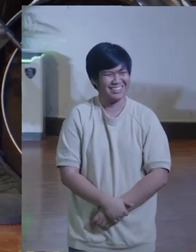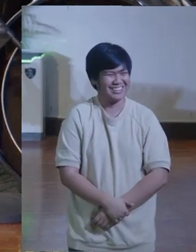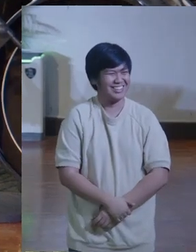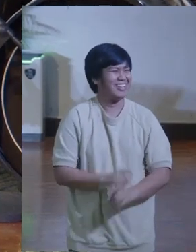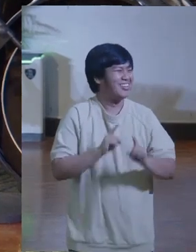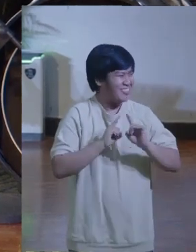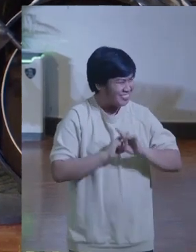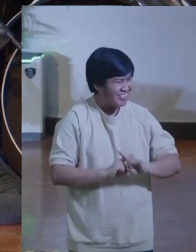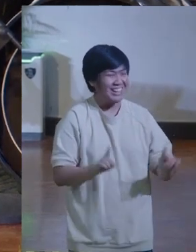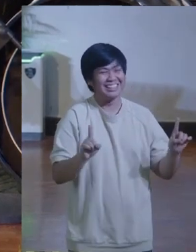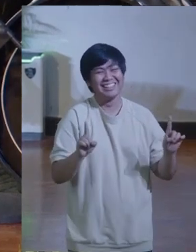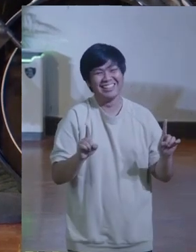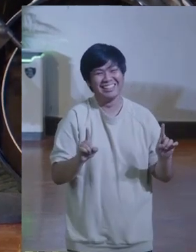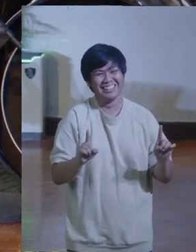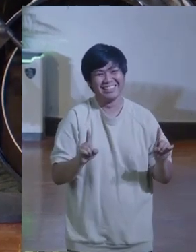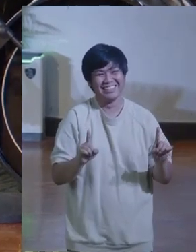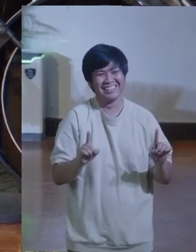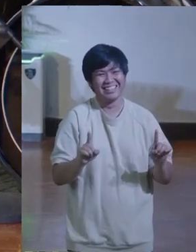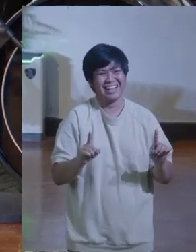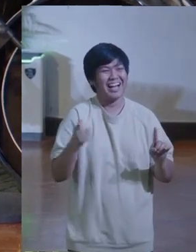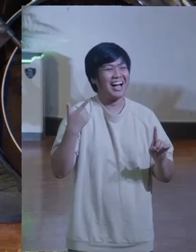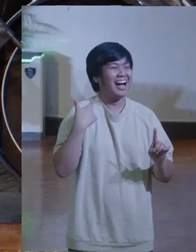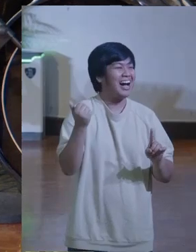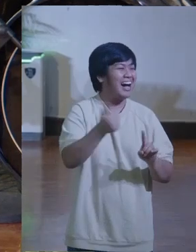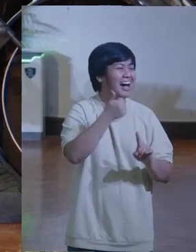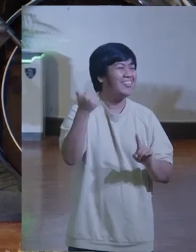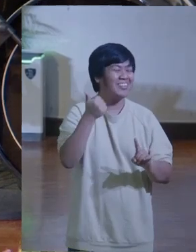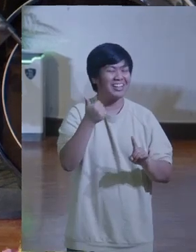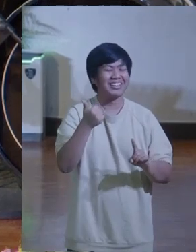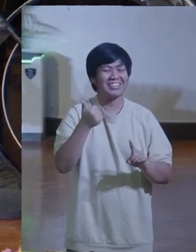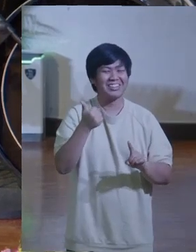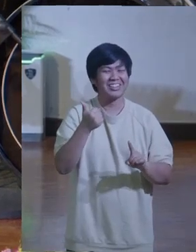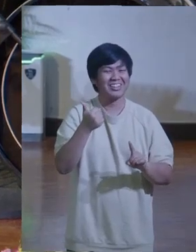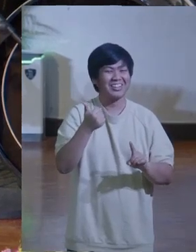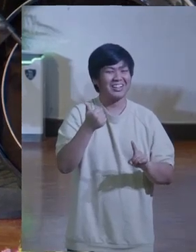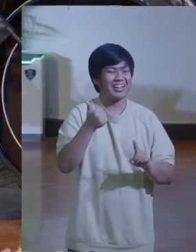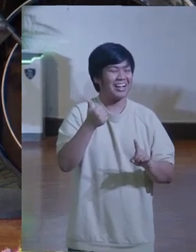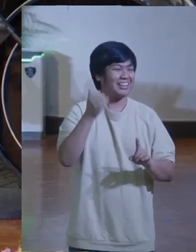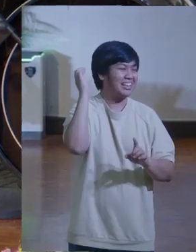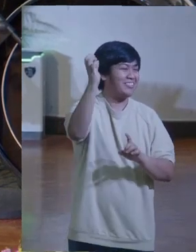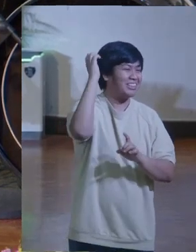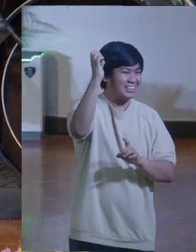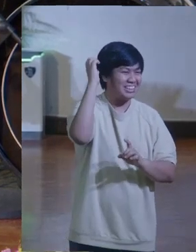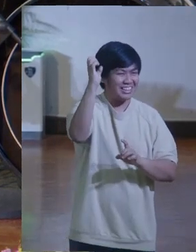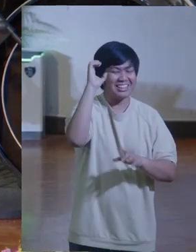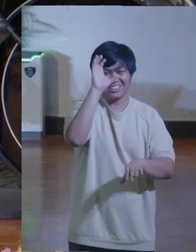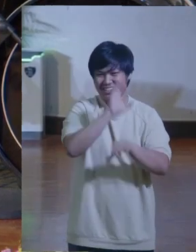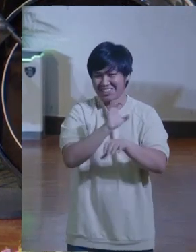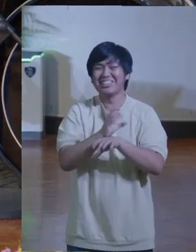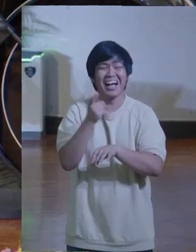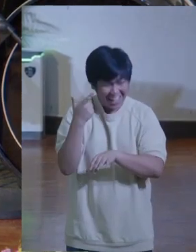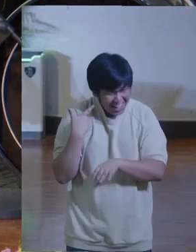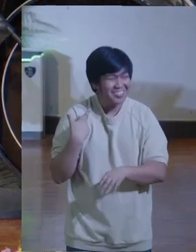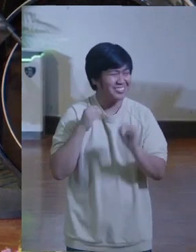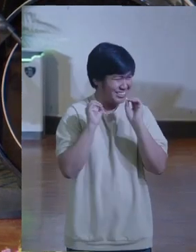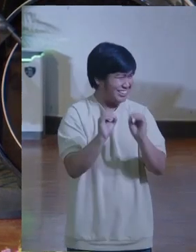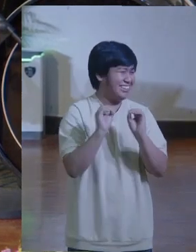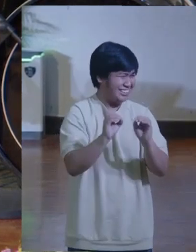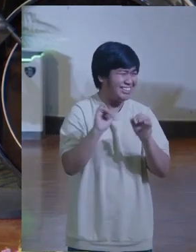Alam nyo, meron pang simbahang protestante na ganon din ang